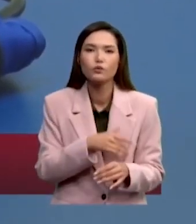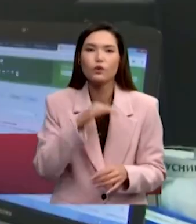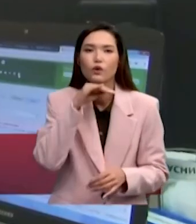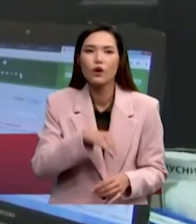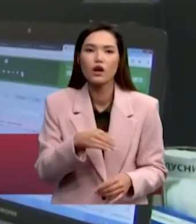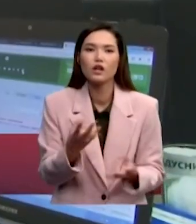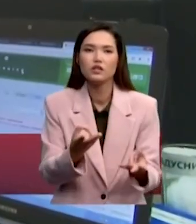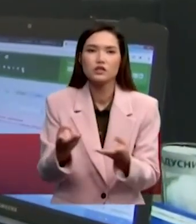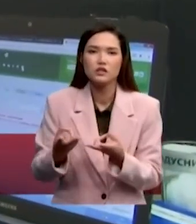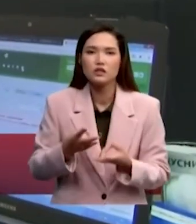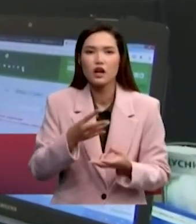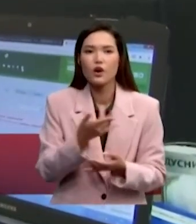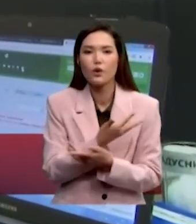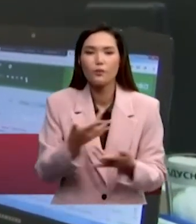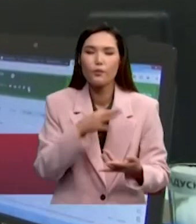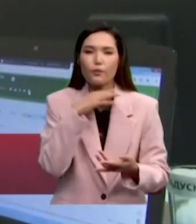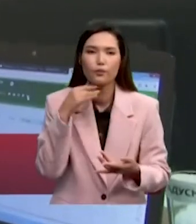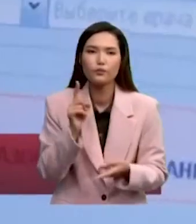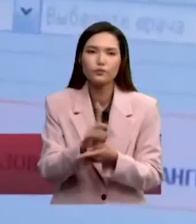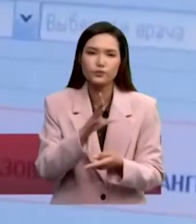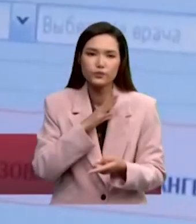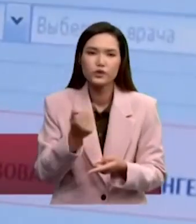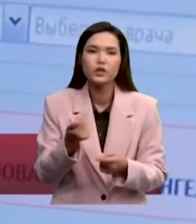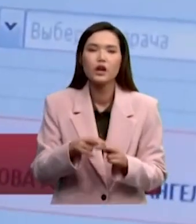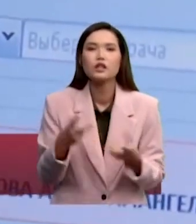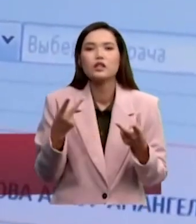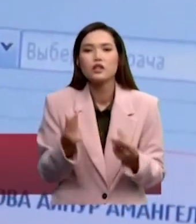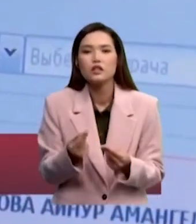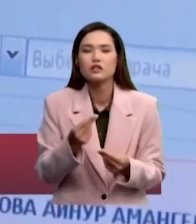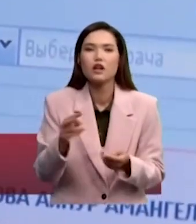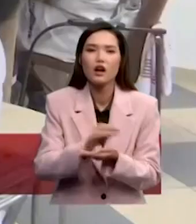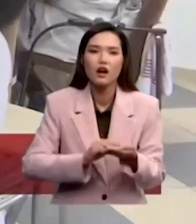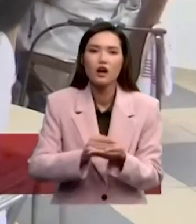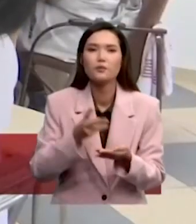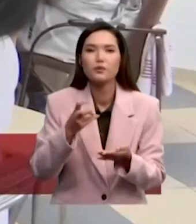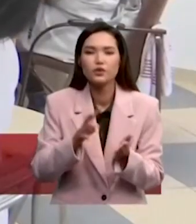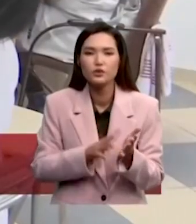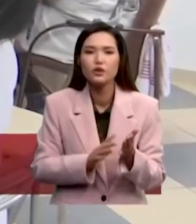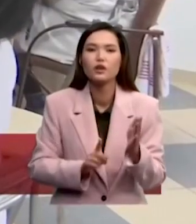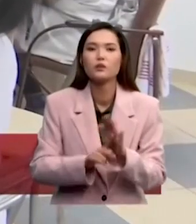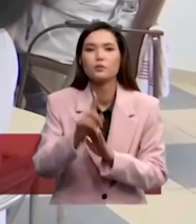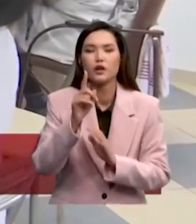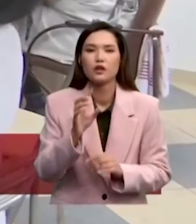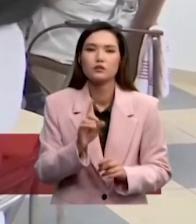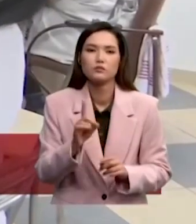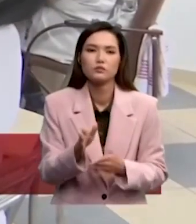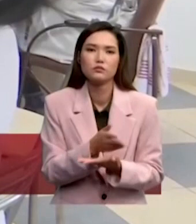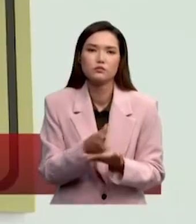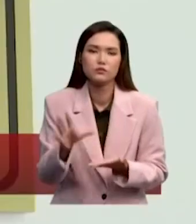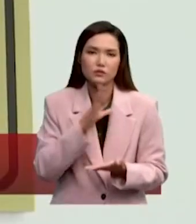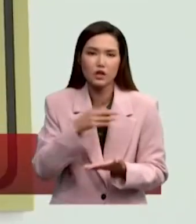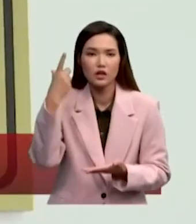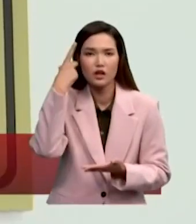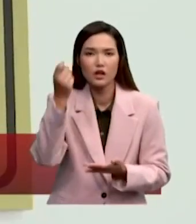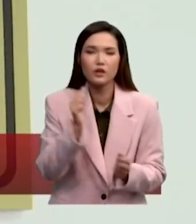тапшы. Ақалаты абзал жандардың қатары күн санап азайып бара жатқан денсаулық сақтау басқармасының өкілдері де мойындай. Айтуларынша,